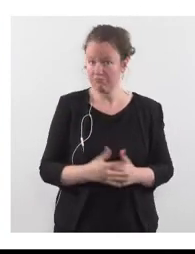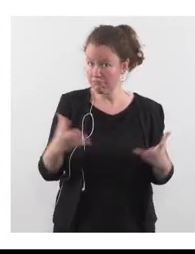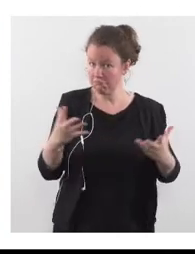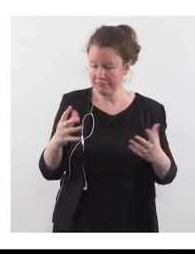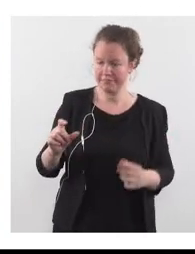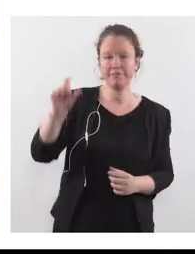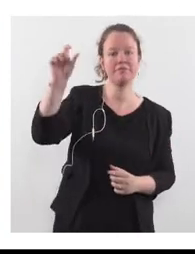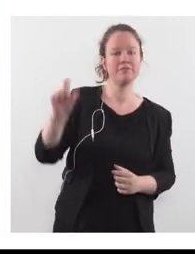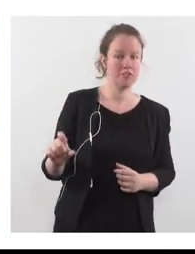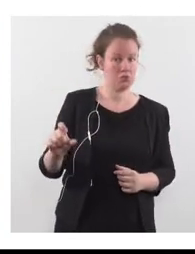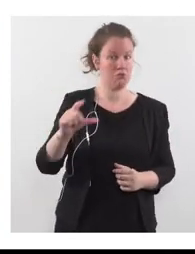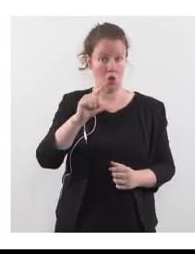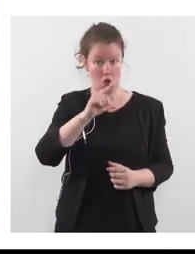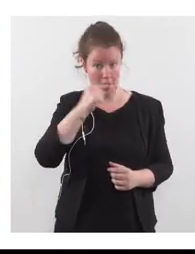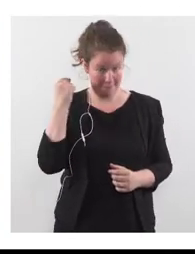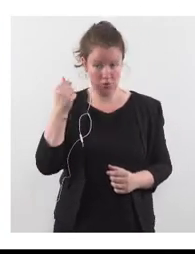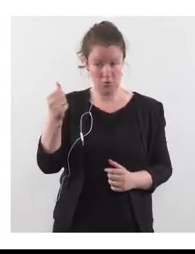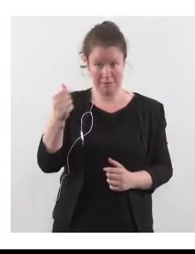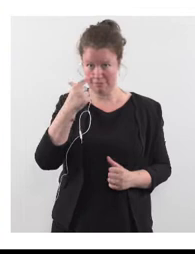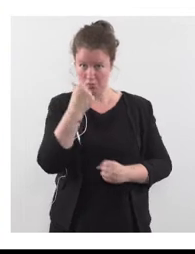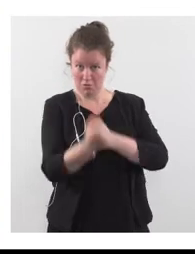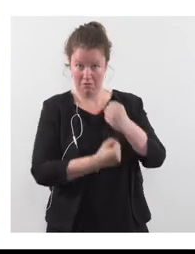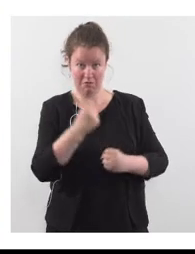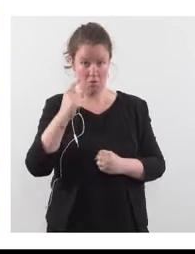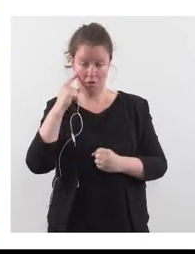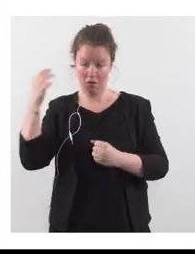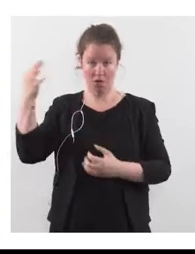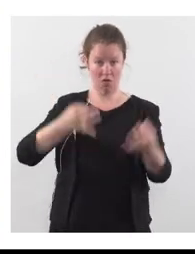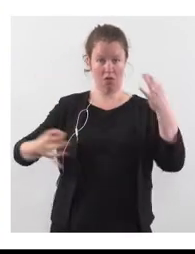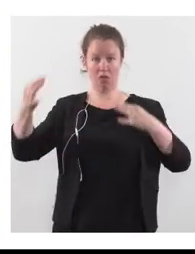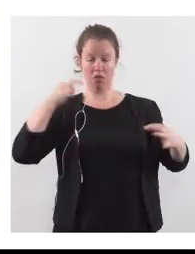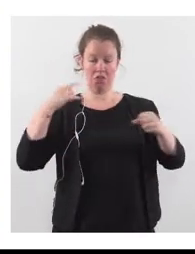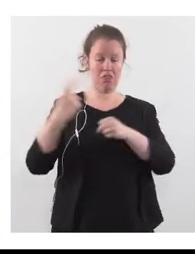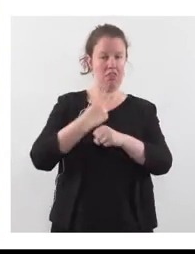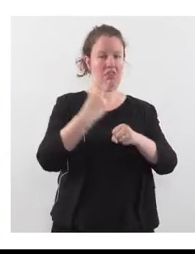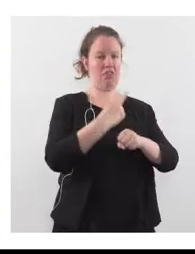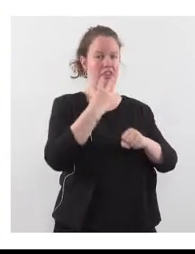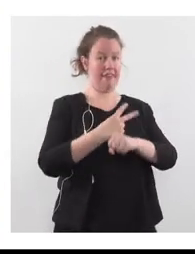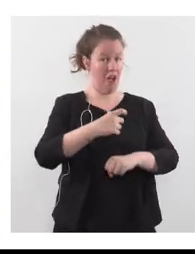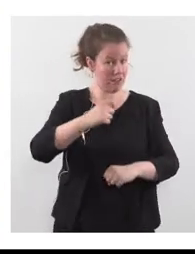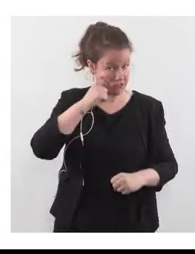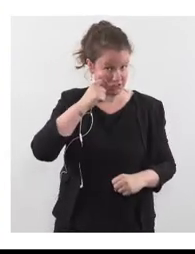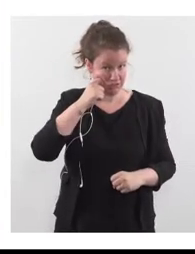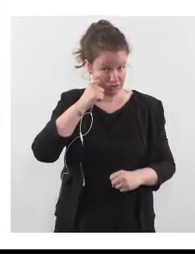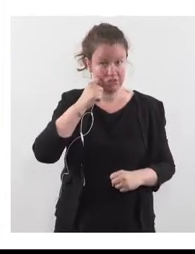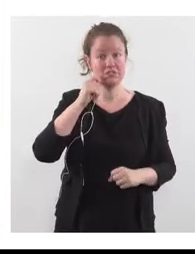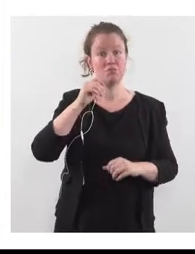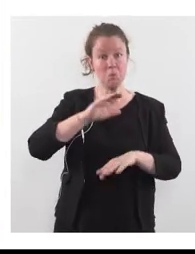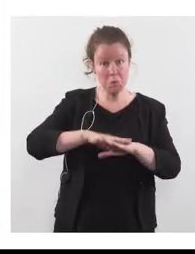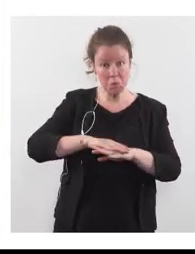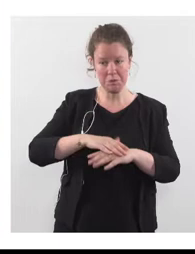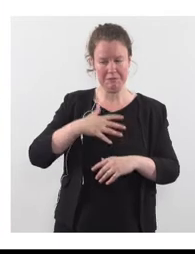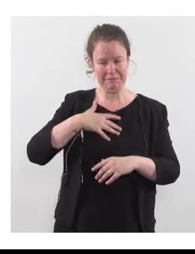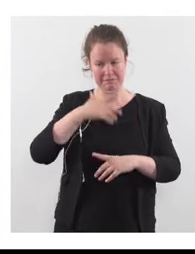de la part de ses collègues, qui avait été mis à l'écart du collectif de travail par son employeur après lui avoir signalé les faits. Il